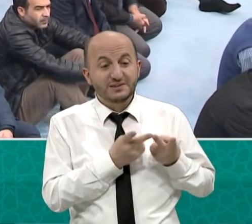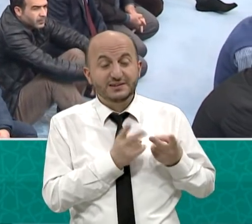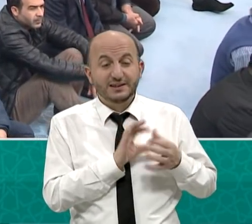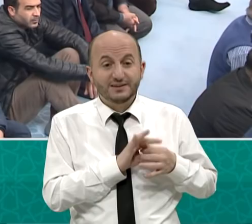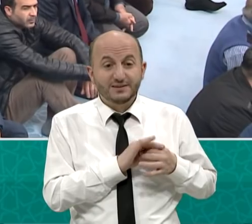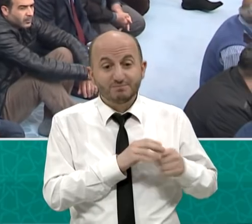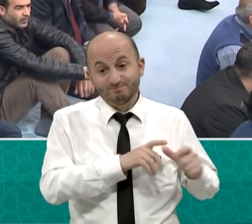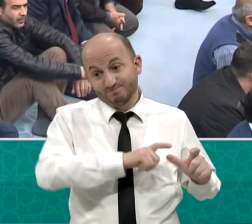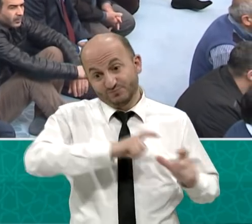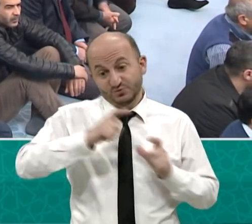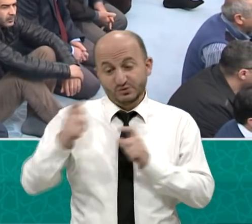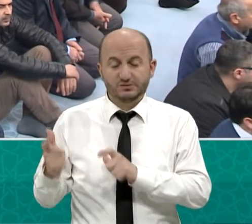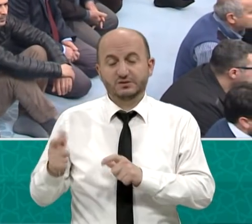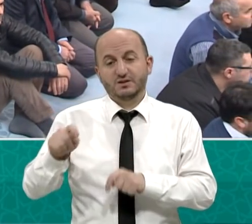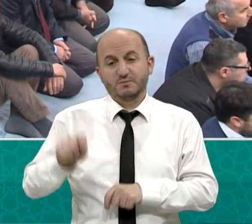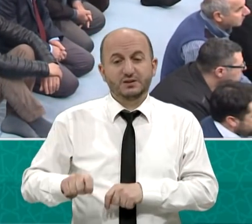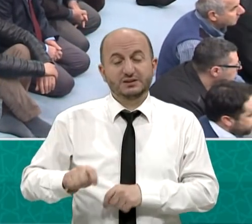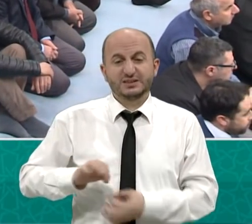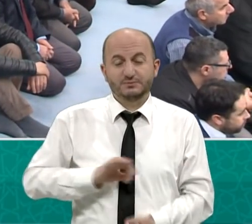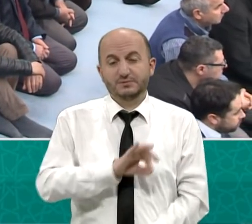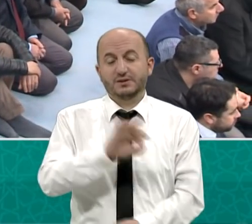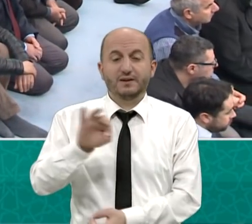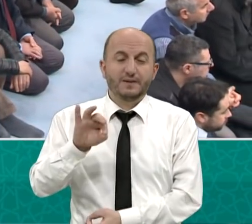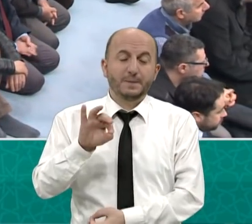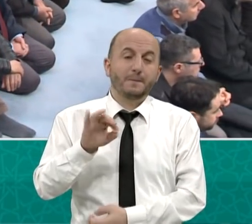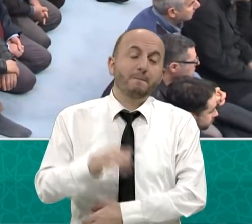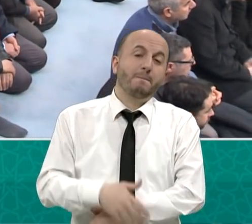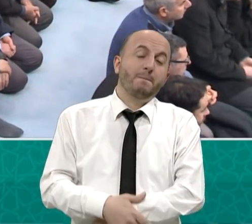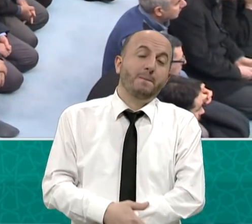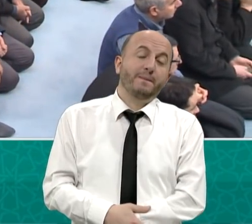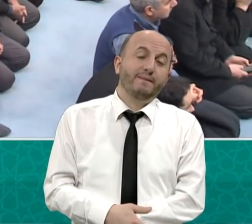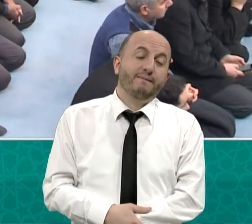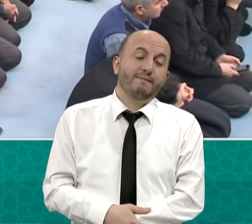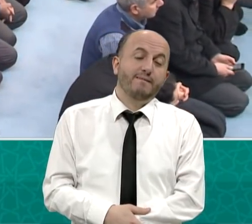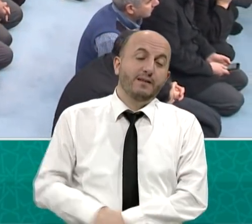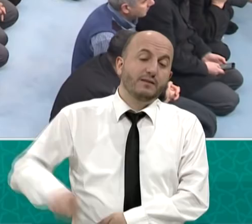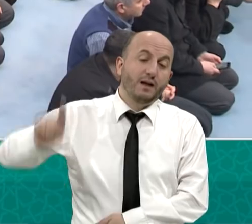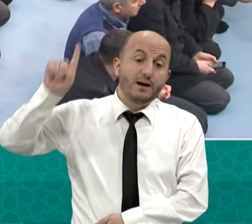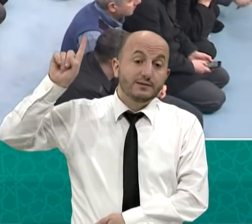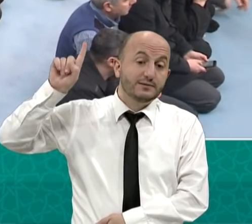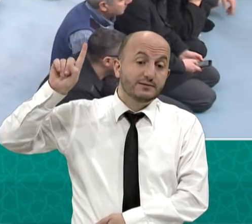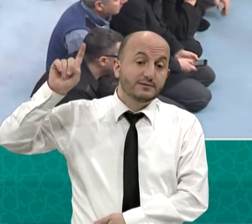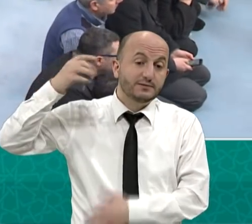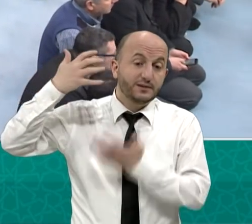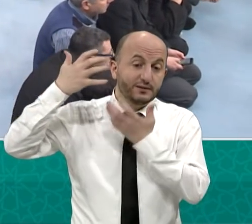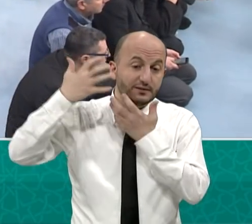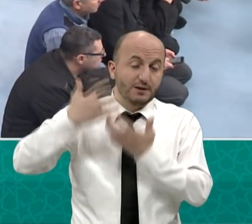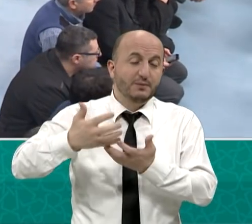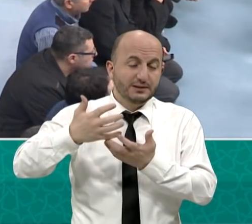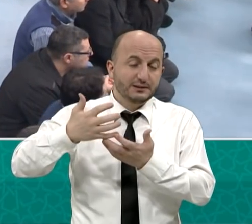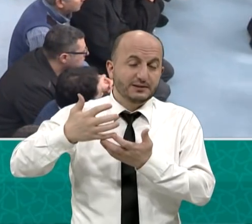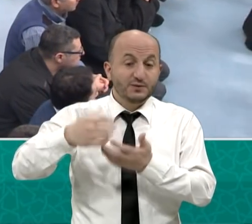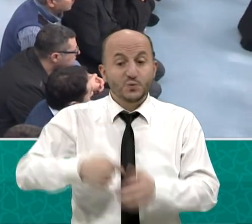göçü gerçekleştiren kimseler ulaike yercuna rahmetallah. Onlar belki Allah'ın